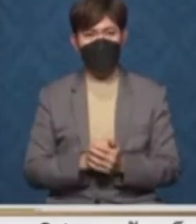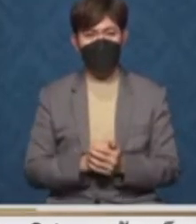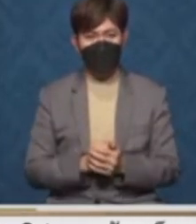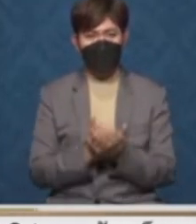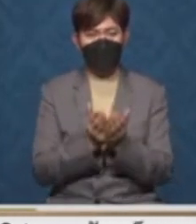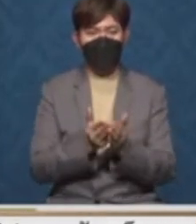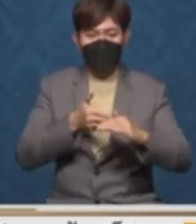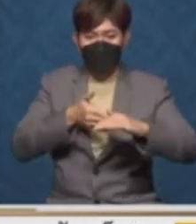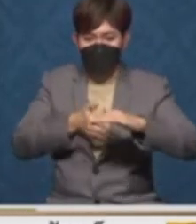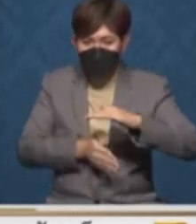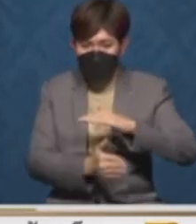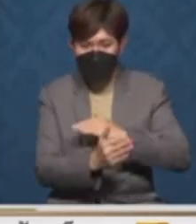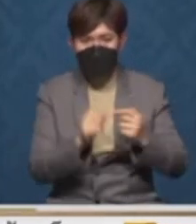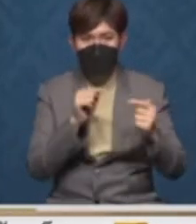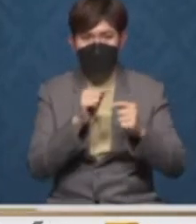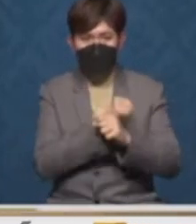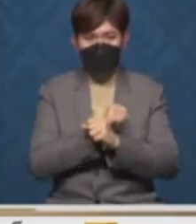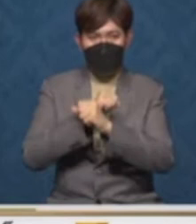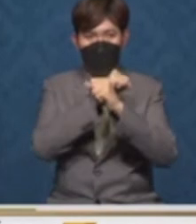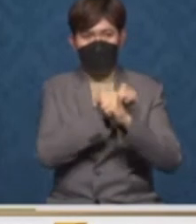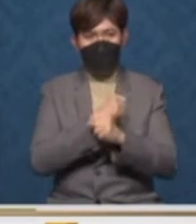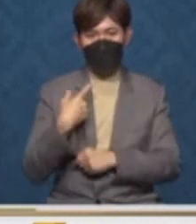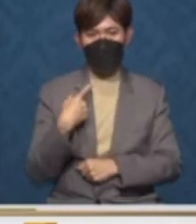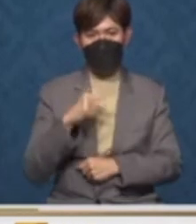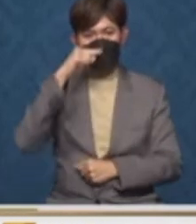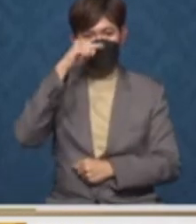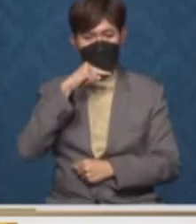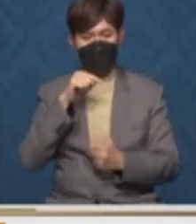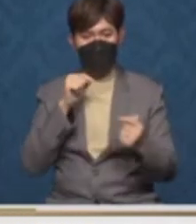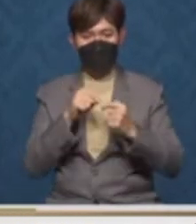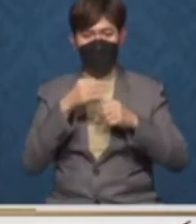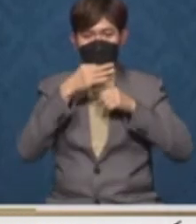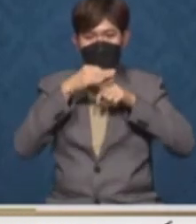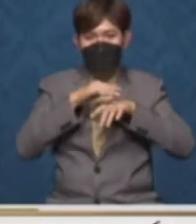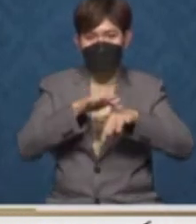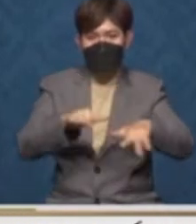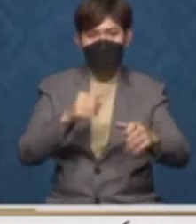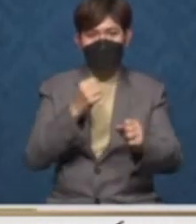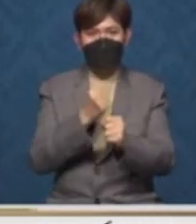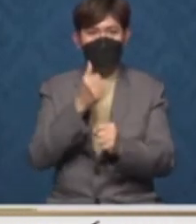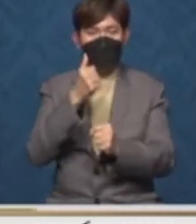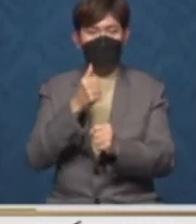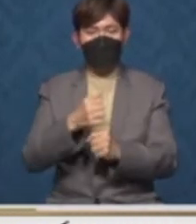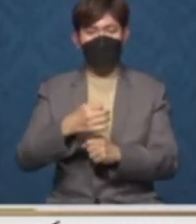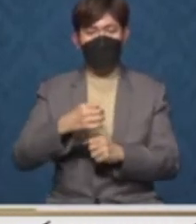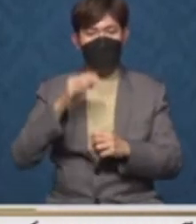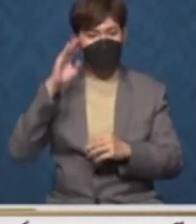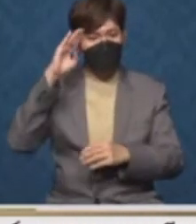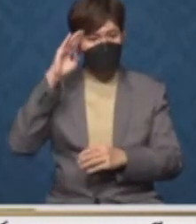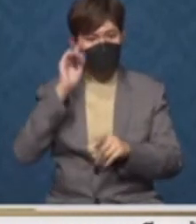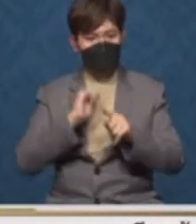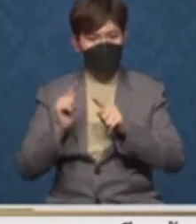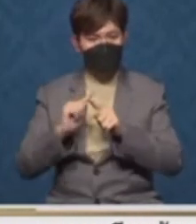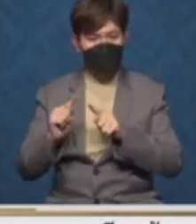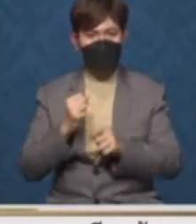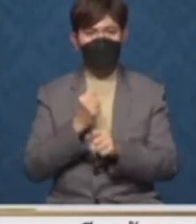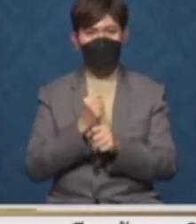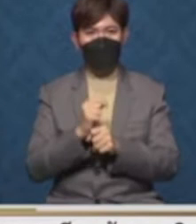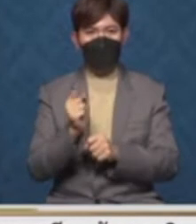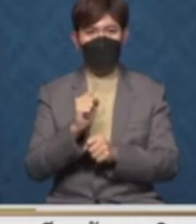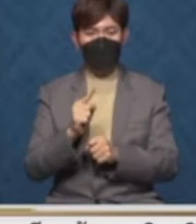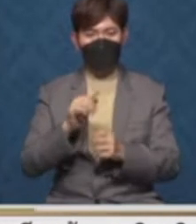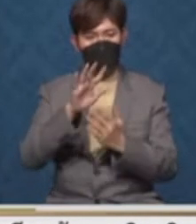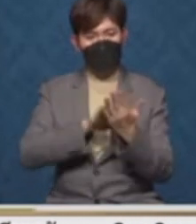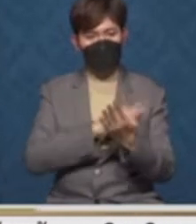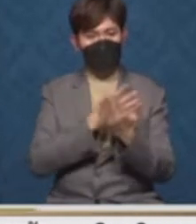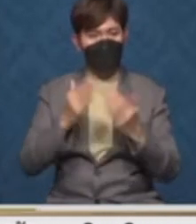าสตร์ใช้เพื่อรักษาผลประโยชน์ชาติทางทะเลแสดงศักยภาพทางทหารและสอดคล้องยุทธศาสตร์ชาติในระยะย